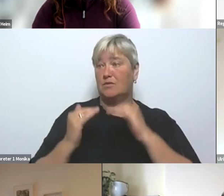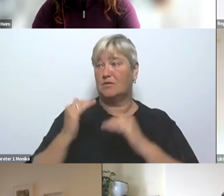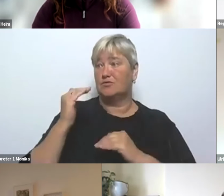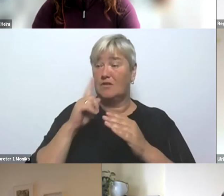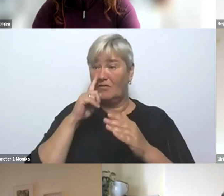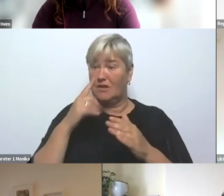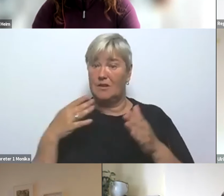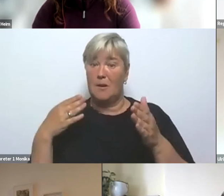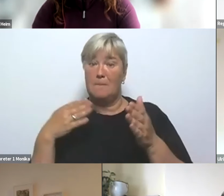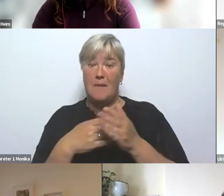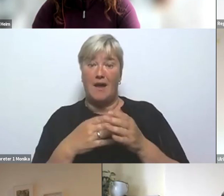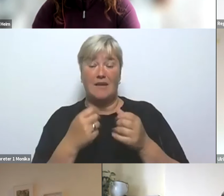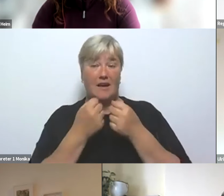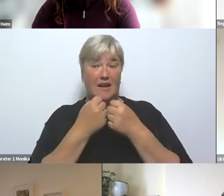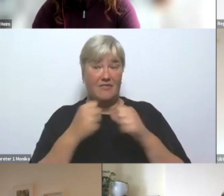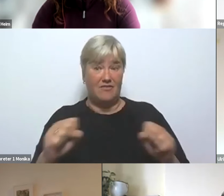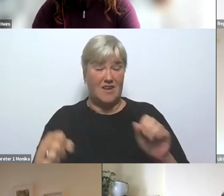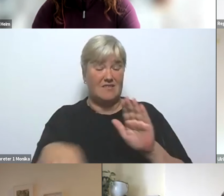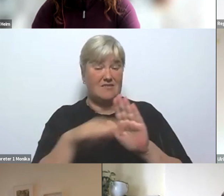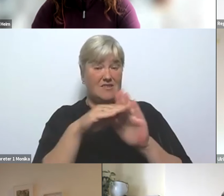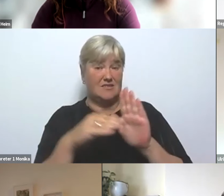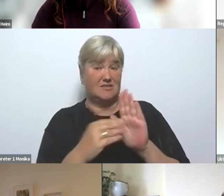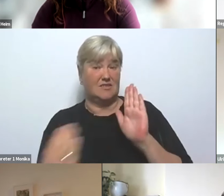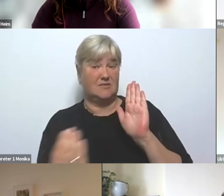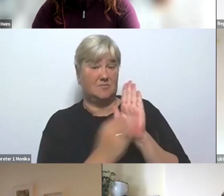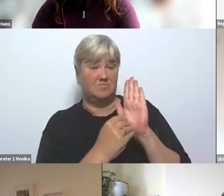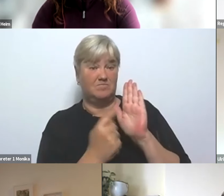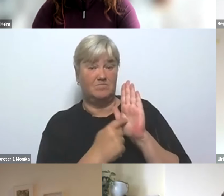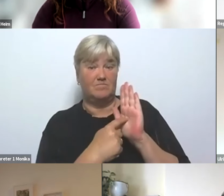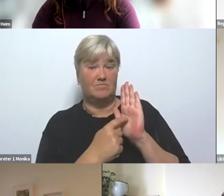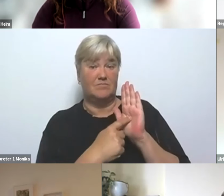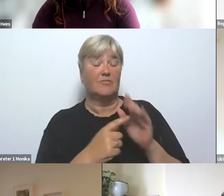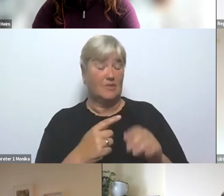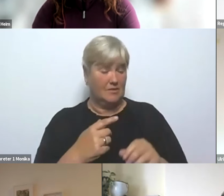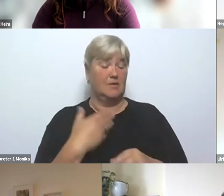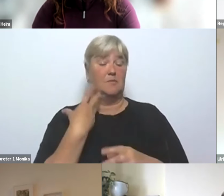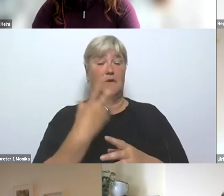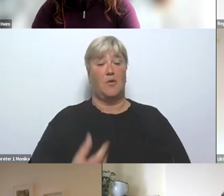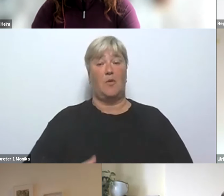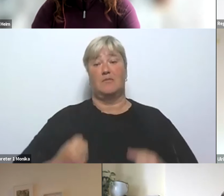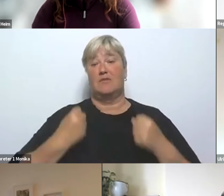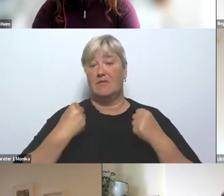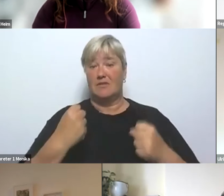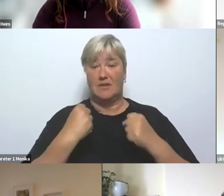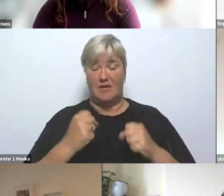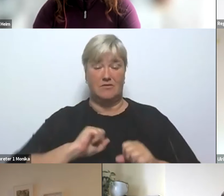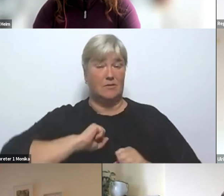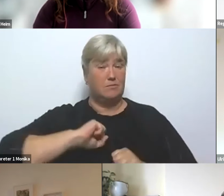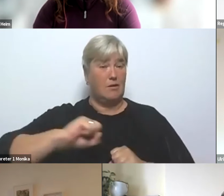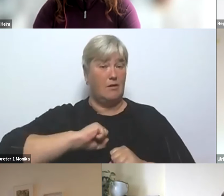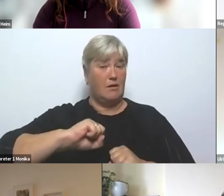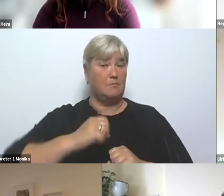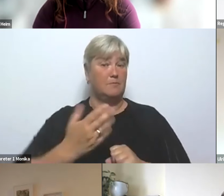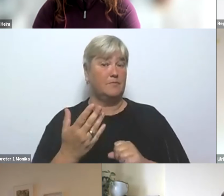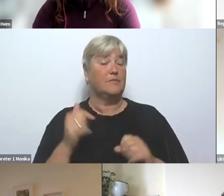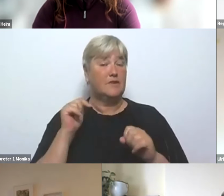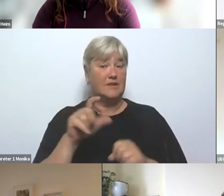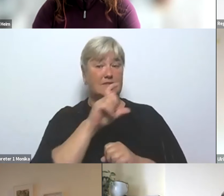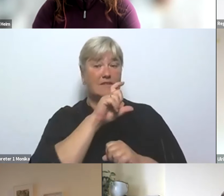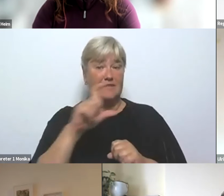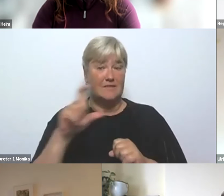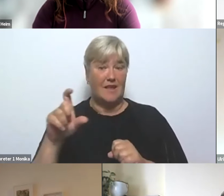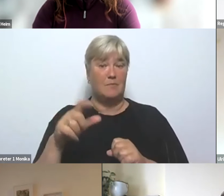Barrierefreiheit gesetzlich verankert ist. Also das gibt Energie, das gibt Power. Und wir haben das Thema jetzt, das